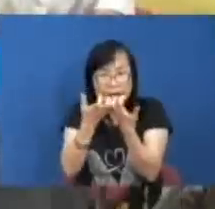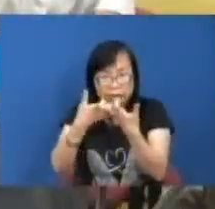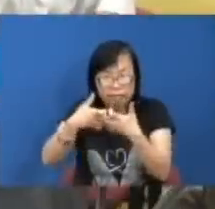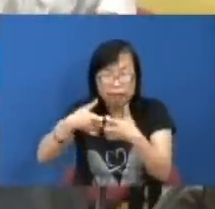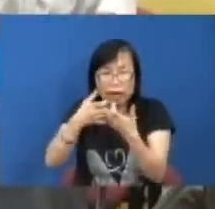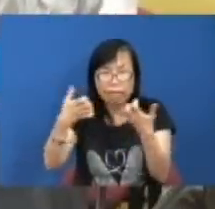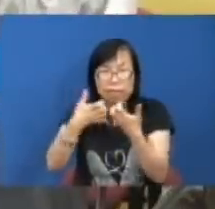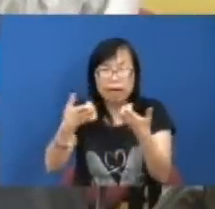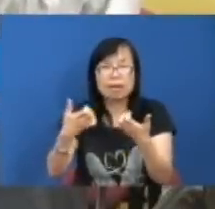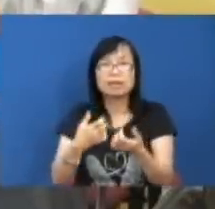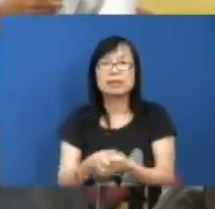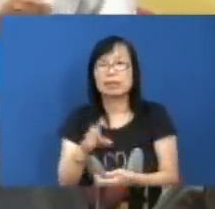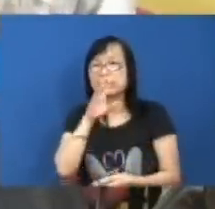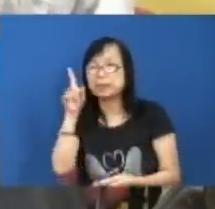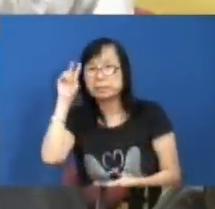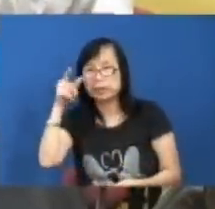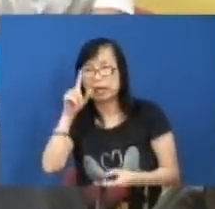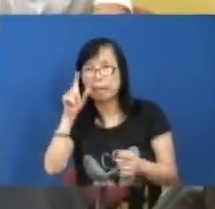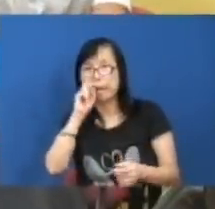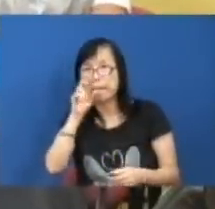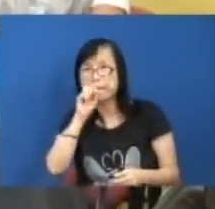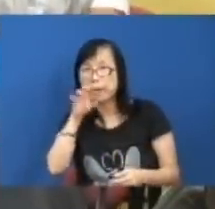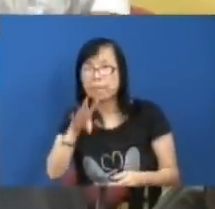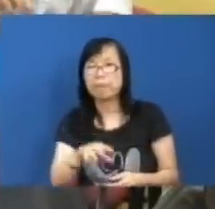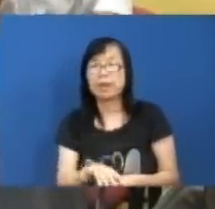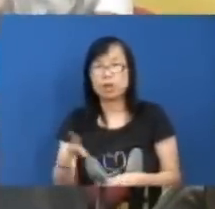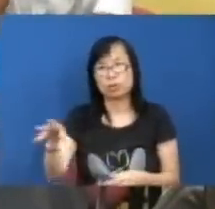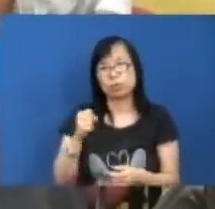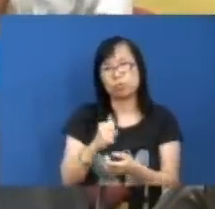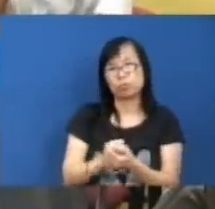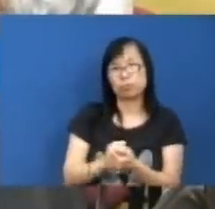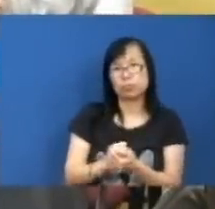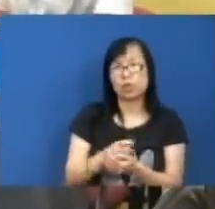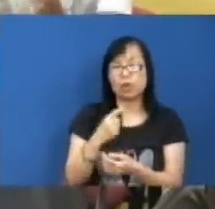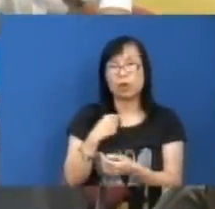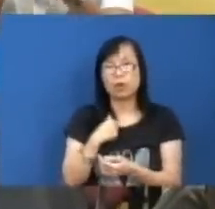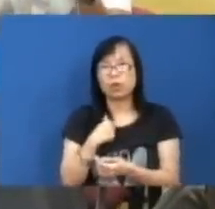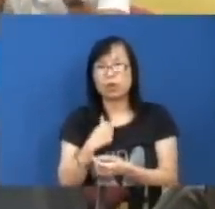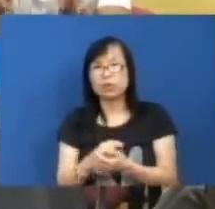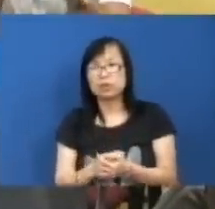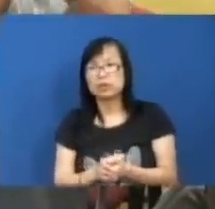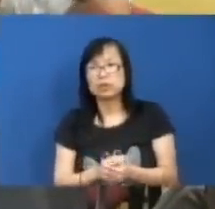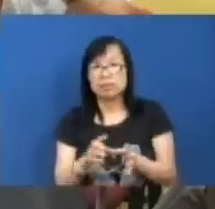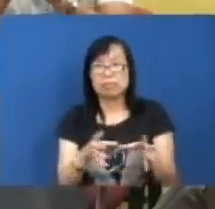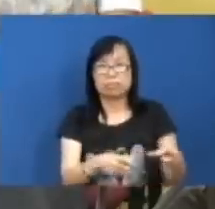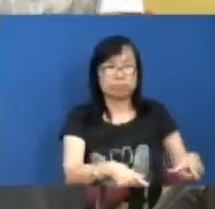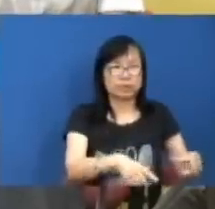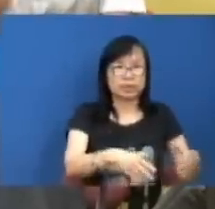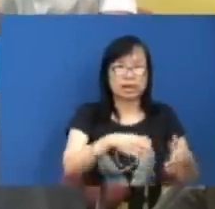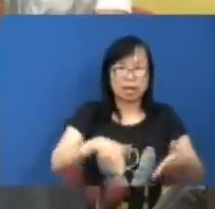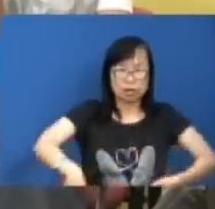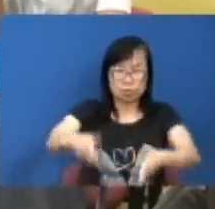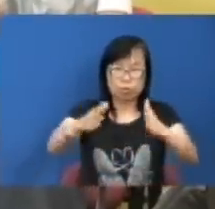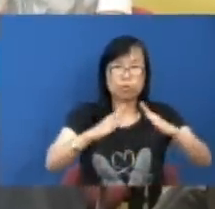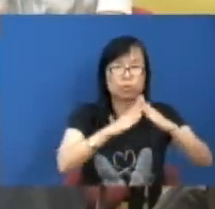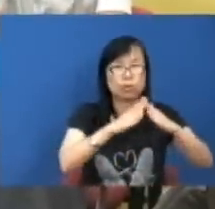點解會咁問咧？我自己就真係用過你哋啲物料咁啊，再加埋我起嗰間即係嗰堆嘅村屋咧。係。咁我